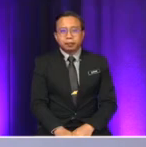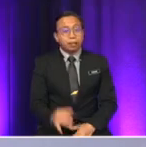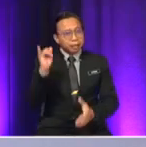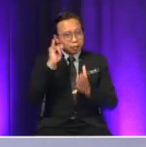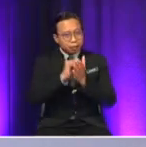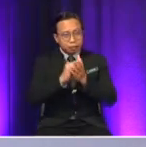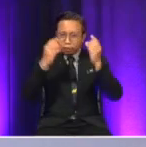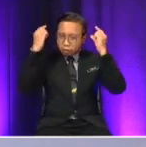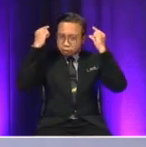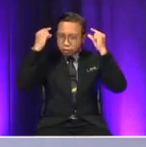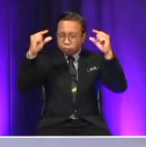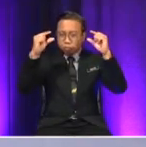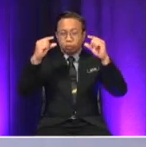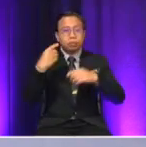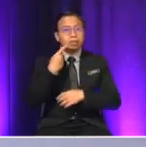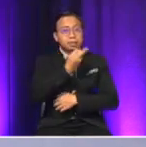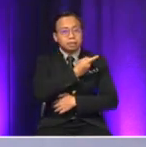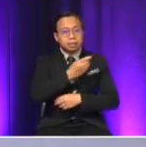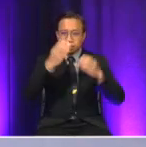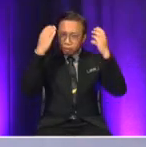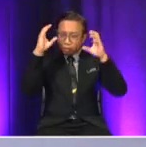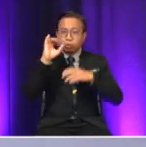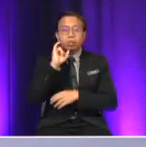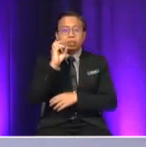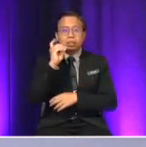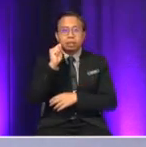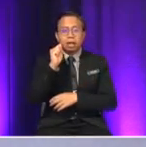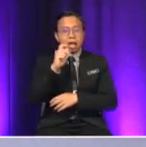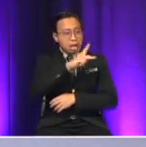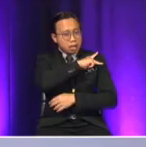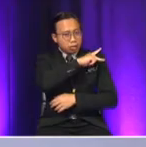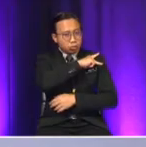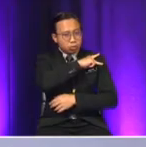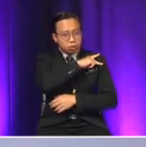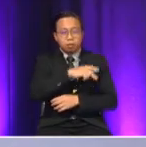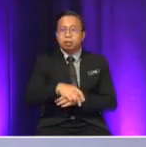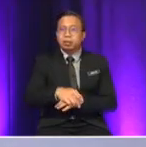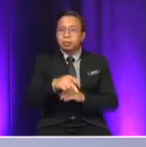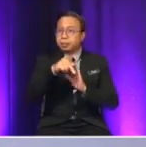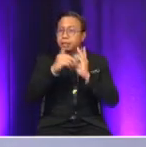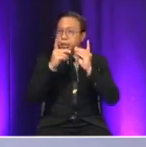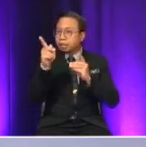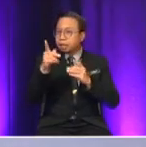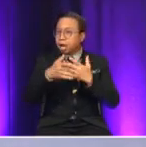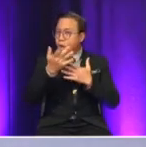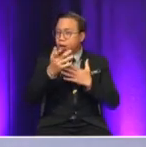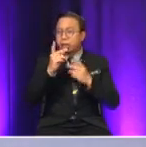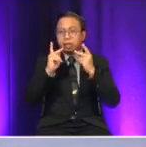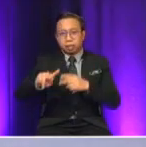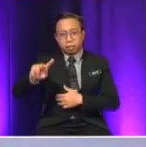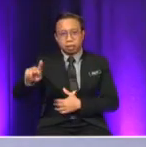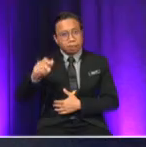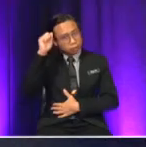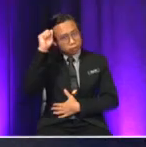Itu dia cikgu kita, Cikgu Ida Mahat yang merupakan Ketua Panitia Asuhan dan Pendidikan Awal Kanak-Kanak. Hai, assalamualaikum Cikgu Ida.